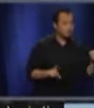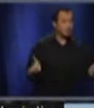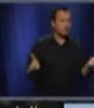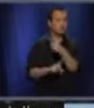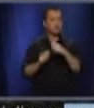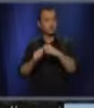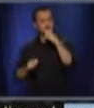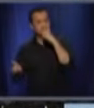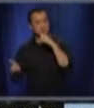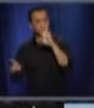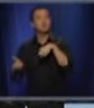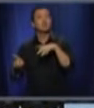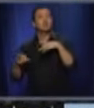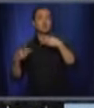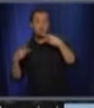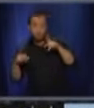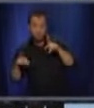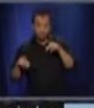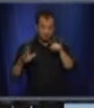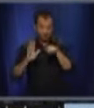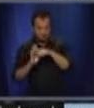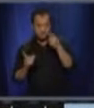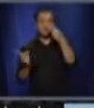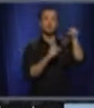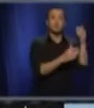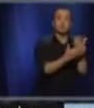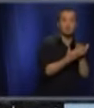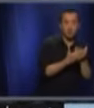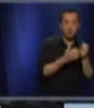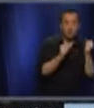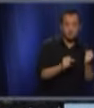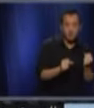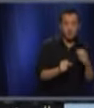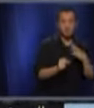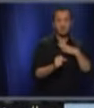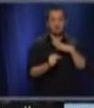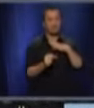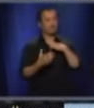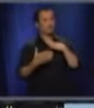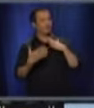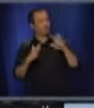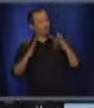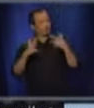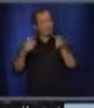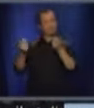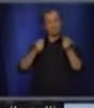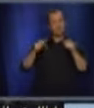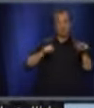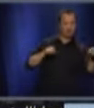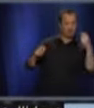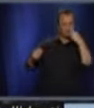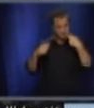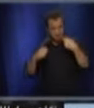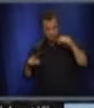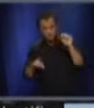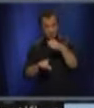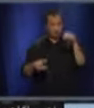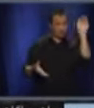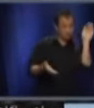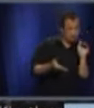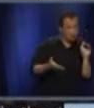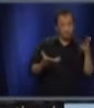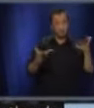pouvoir retourner sur les bancs d'école. Qu'est-ce que vous allez faire pour mieux gérer le dépistage? Vous demandez aux gens d'attendre d'avoir